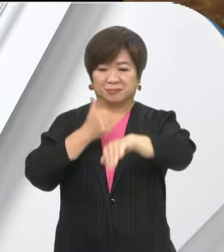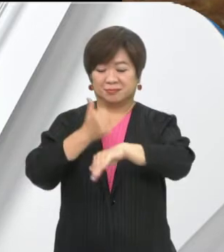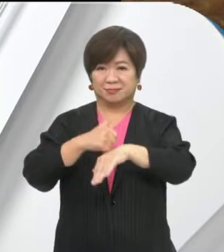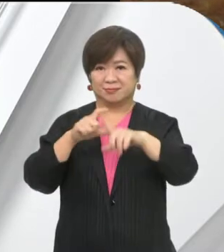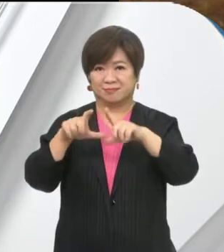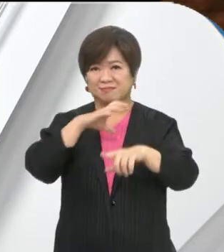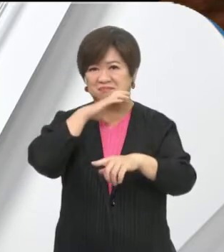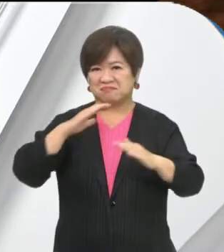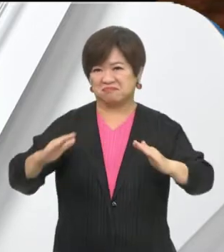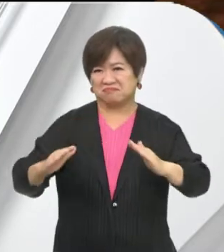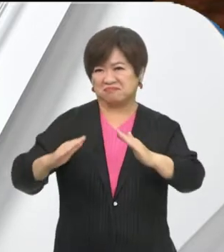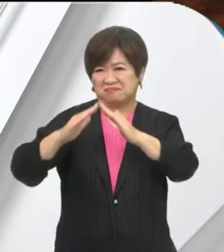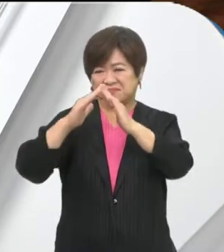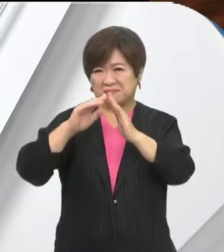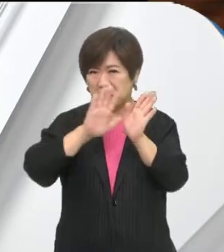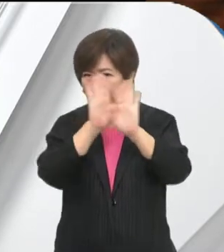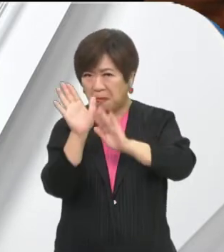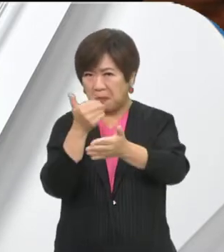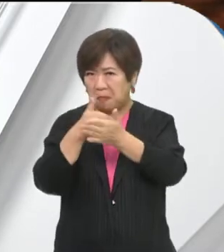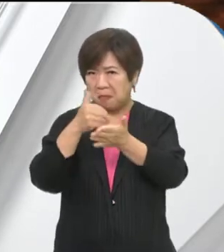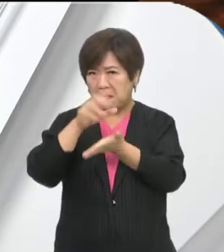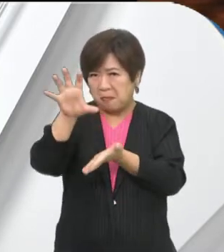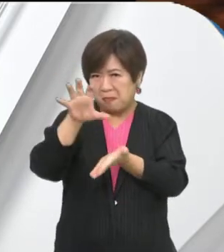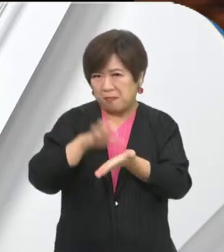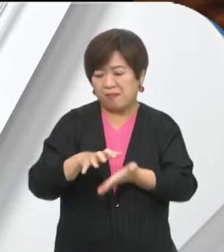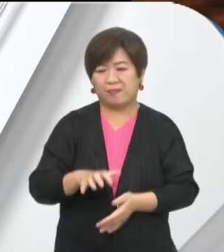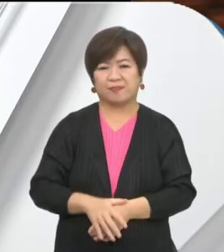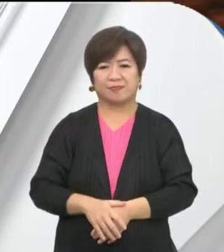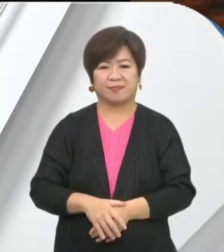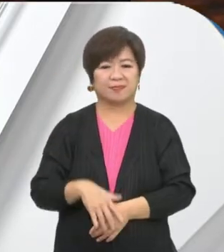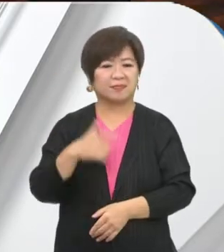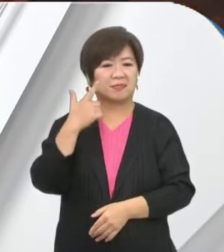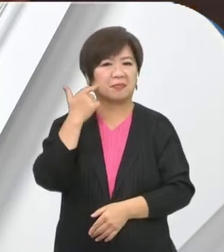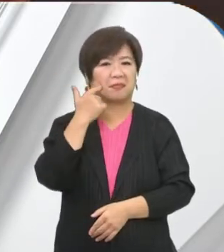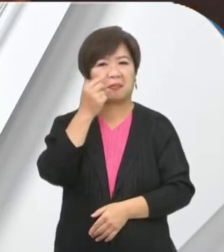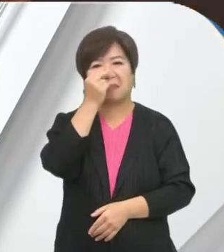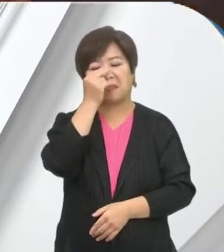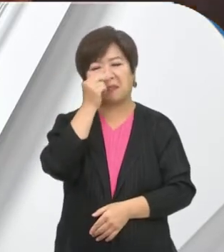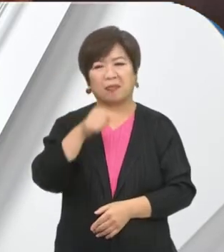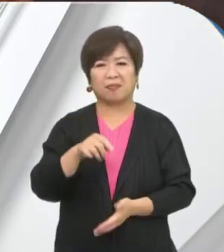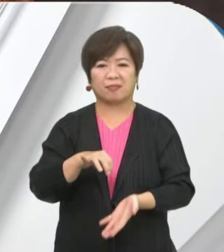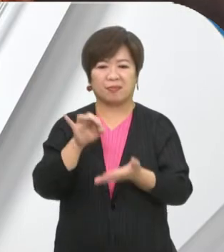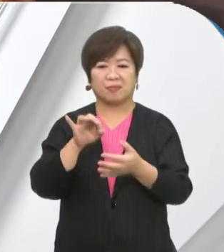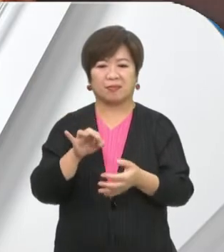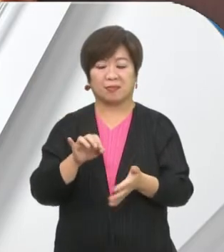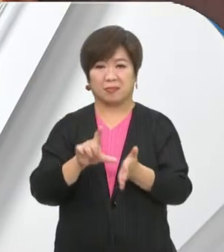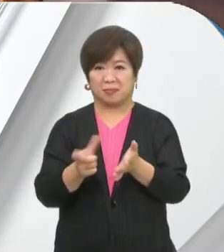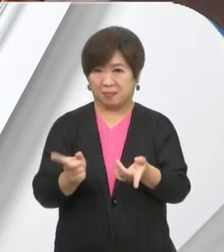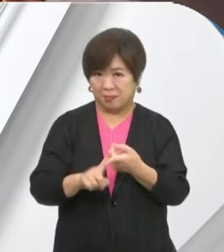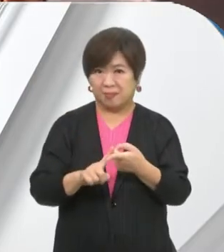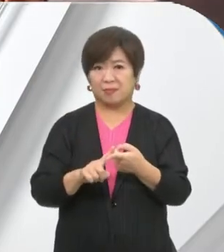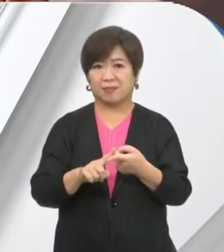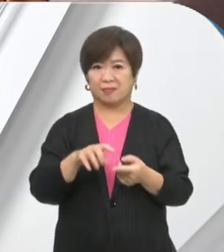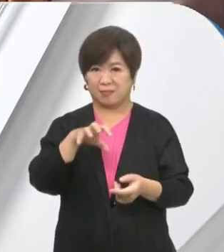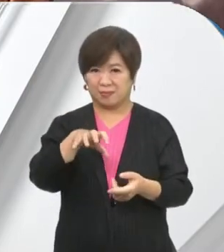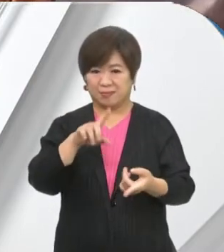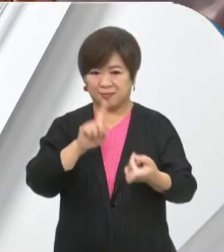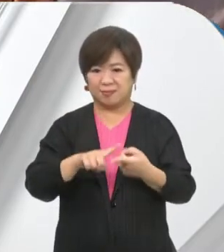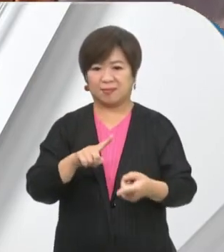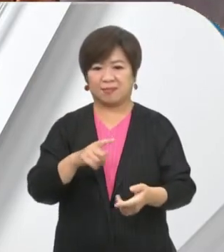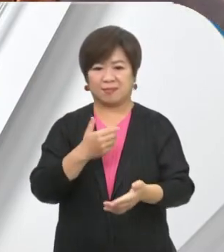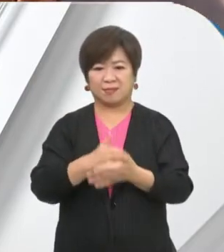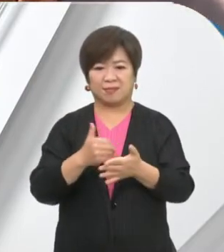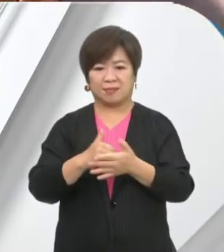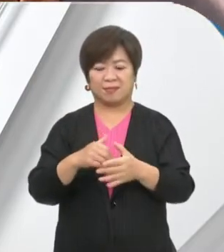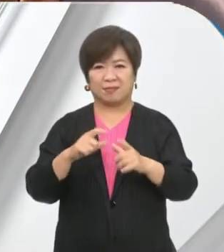尖山宽度的风景包落来。 爸爸非常得意的，他认为说他在一个对的时间、对的地点，他画出了大